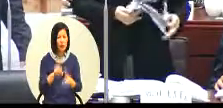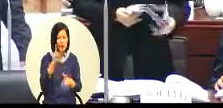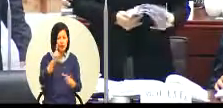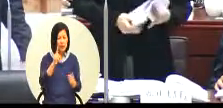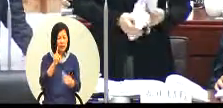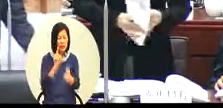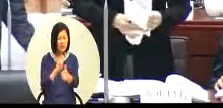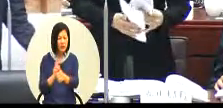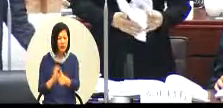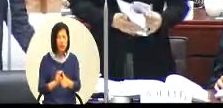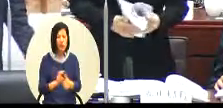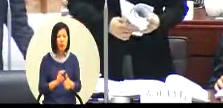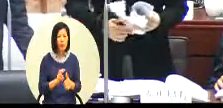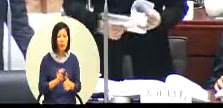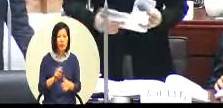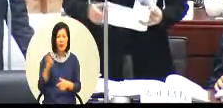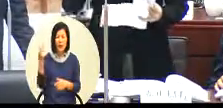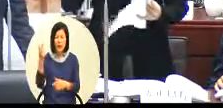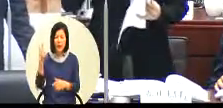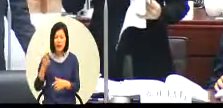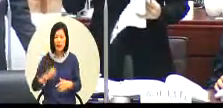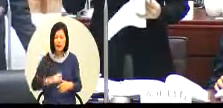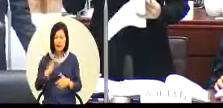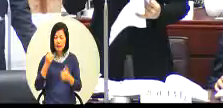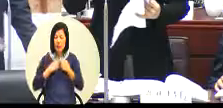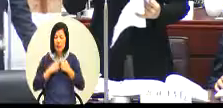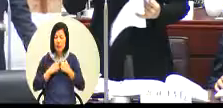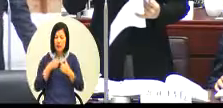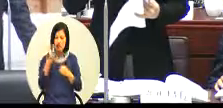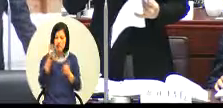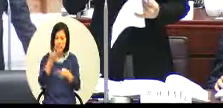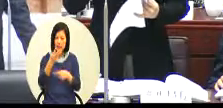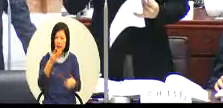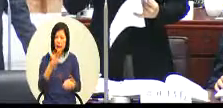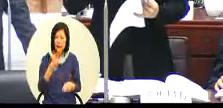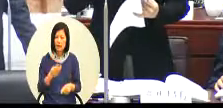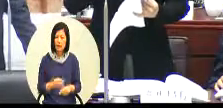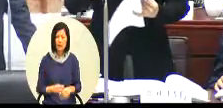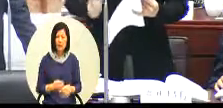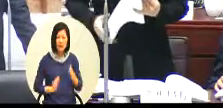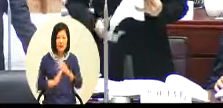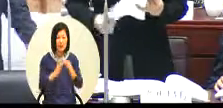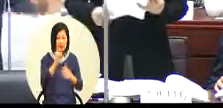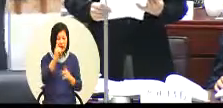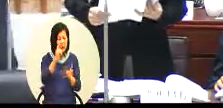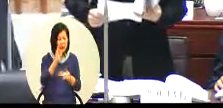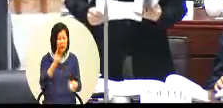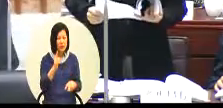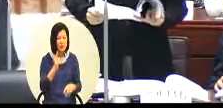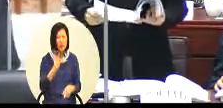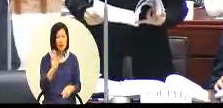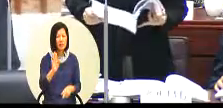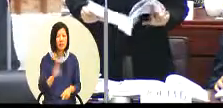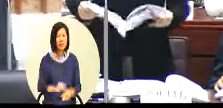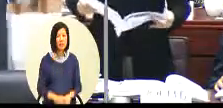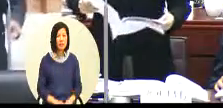习照顾员是三个。怎么最少一个？你这实际上就是三个嘛。你三个里 license 的这个部分， 你